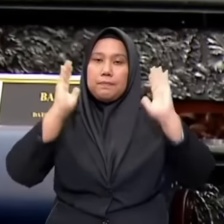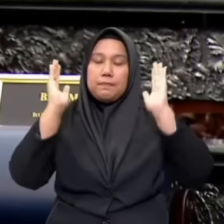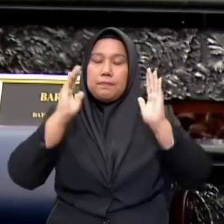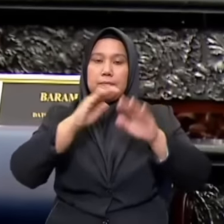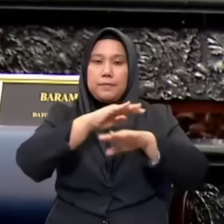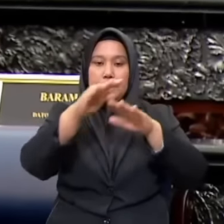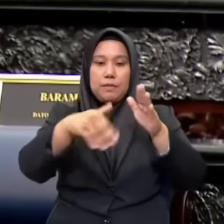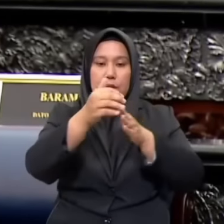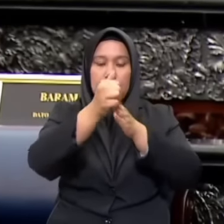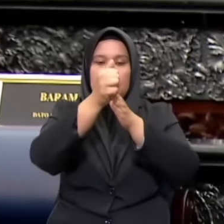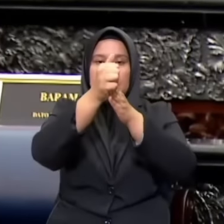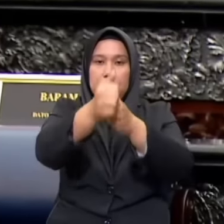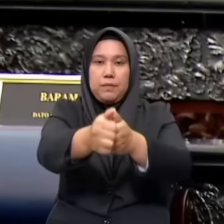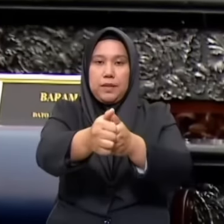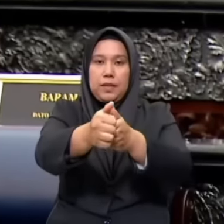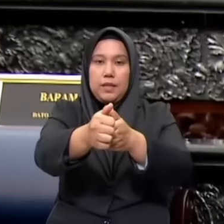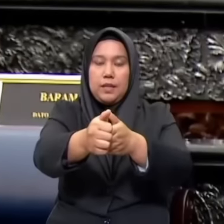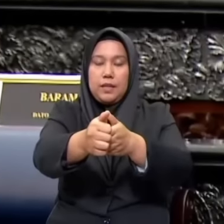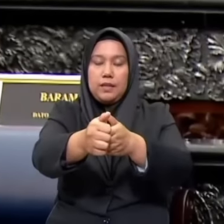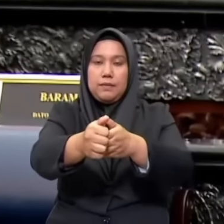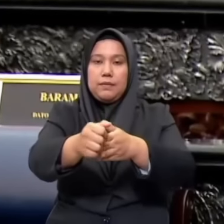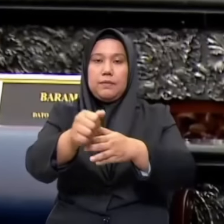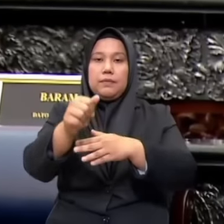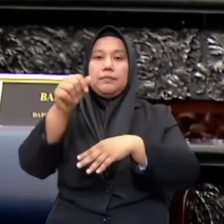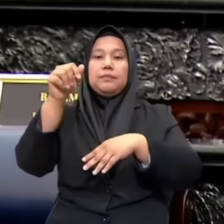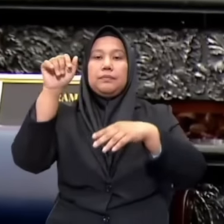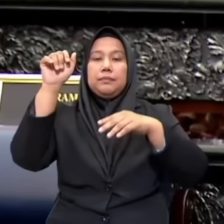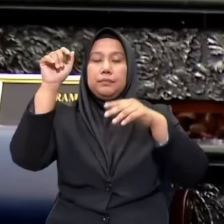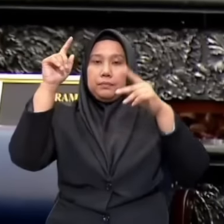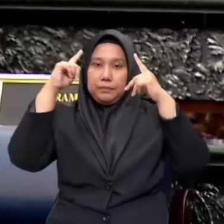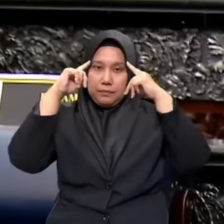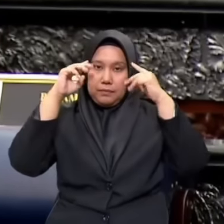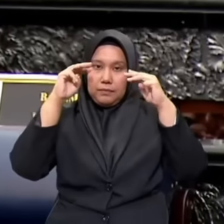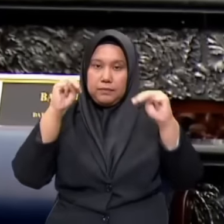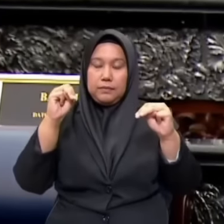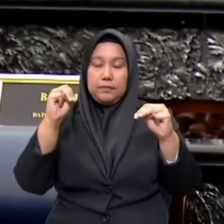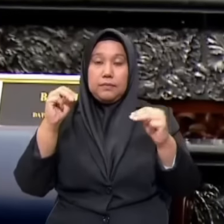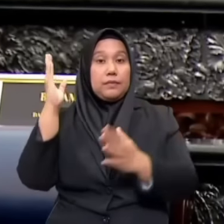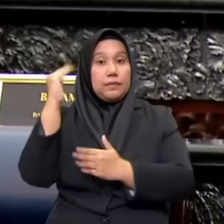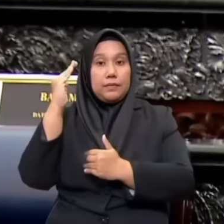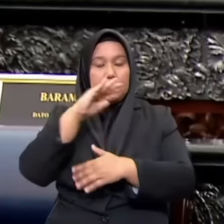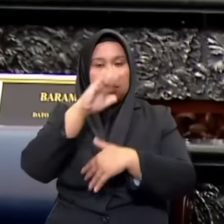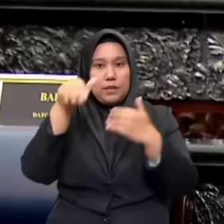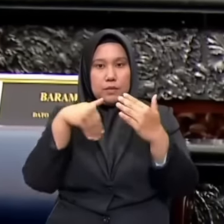kepimpinan Yang Amat Berhormat mengharapkan semua